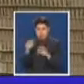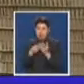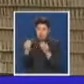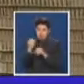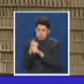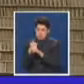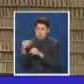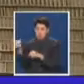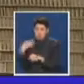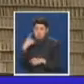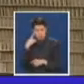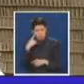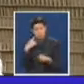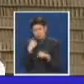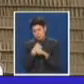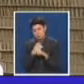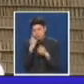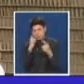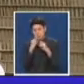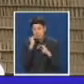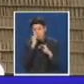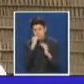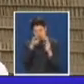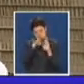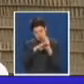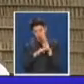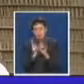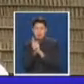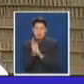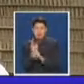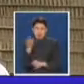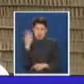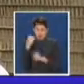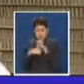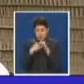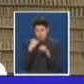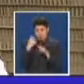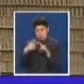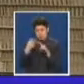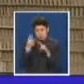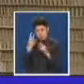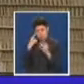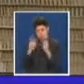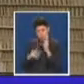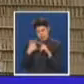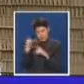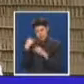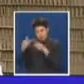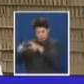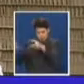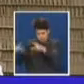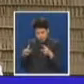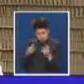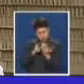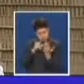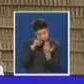นี่ยก็ยืนยันว่าเป็นไปตามกำหนดการเดิมนะซึ่งหมายความว่าก่อนสิ้นปีเนี่ยมีรายงานค่อนข้างชัดเจนว่าทิศทาง